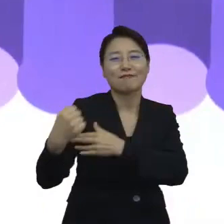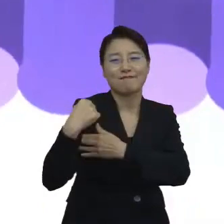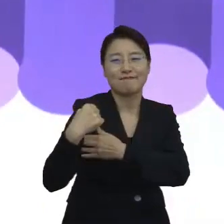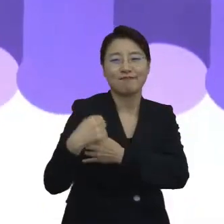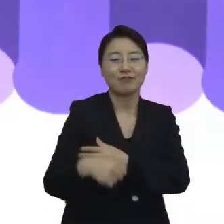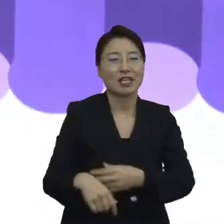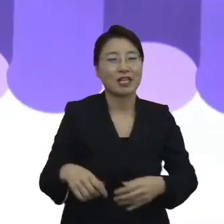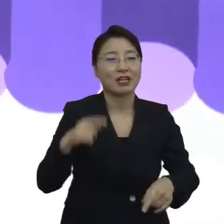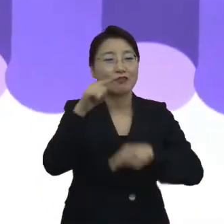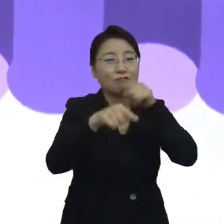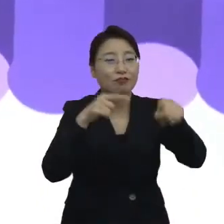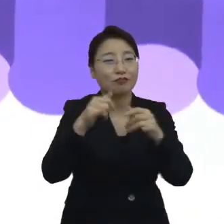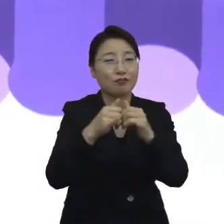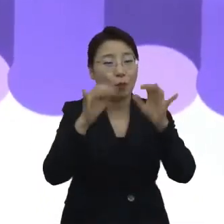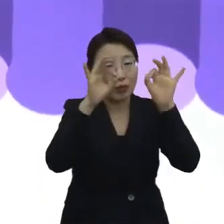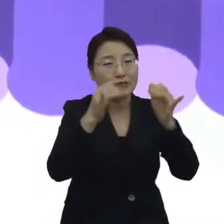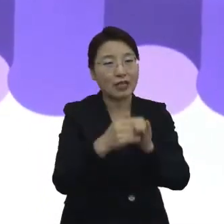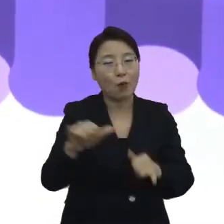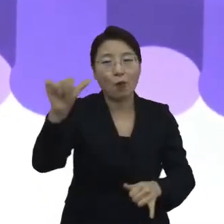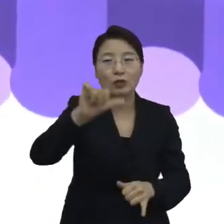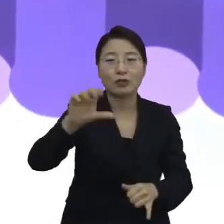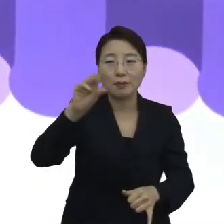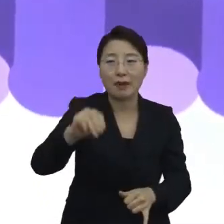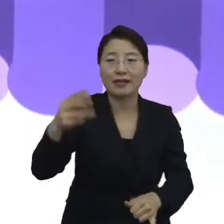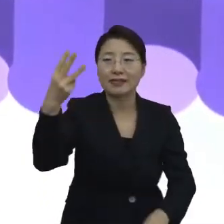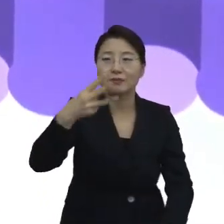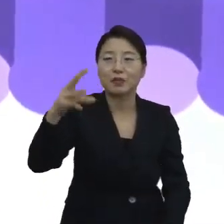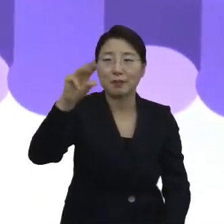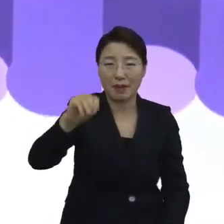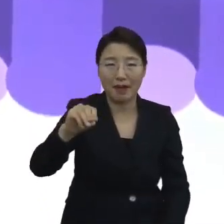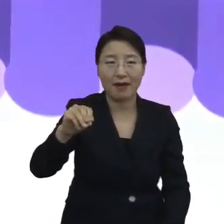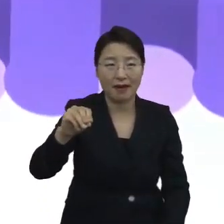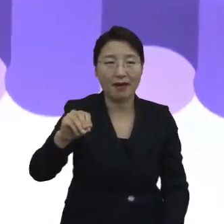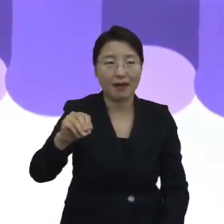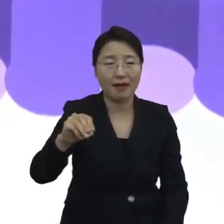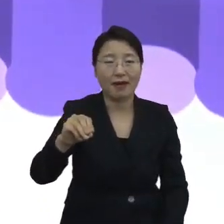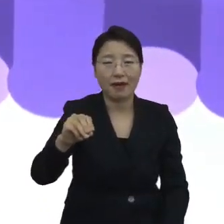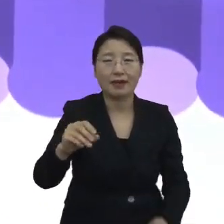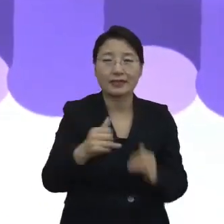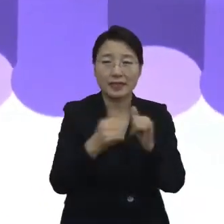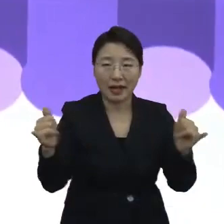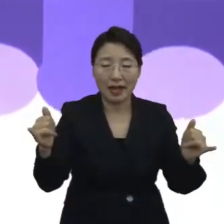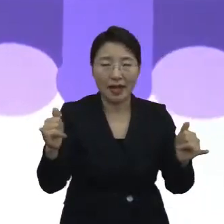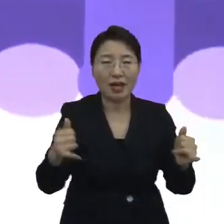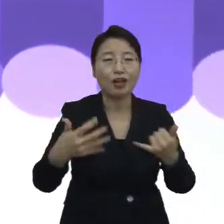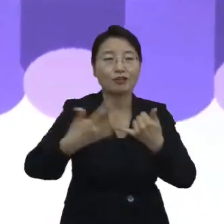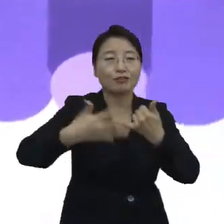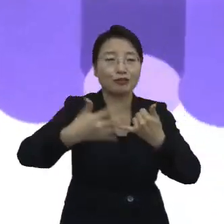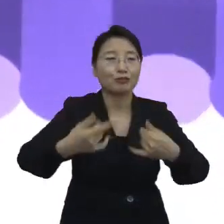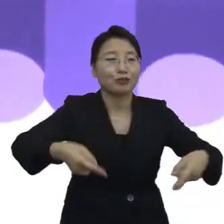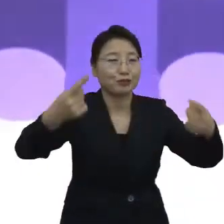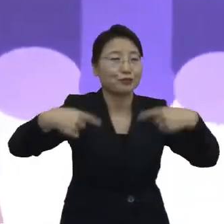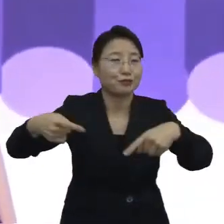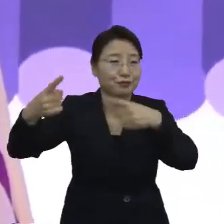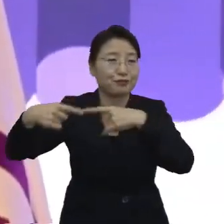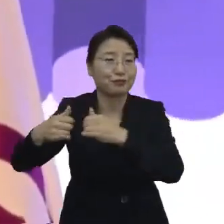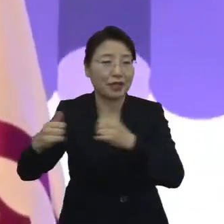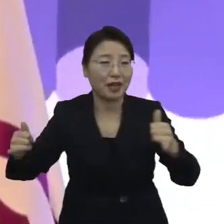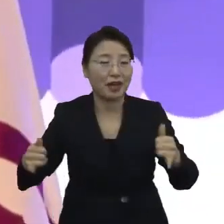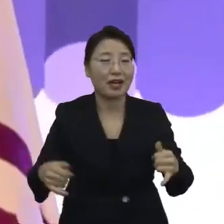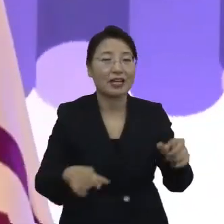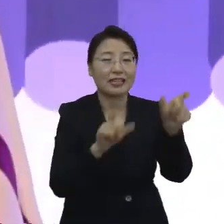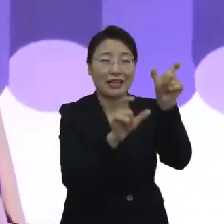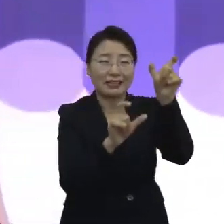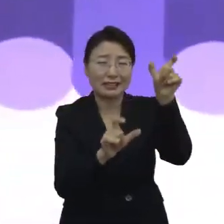막 3천만 명 이런 분들이 부터 시작해서 한 3천 명이 들어왔는데요. 이거 했다 그러니까 밑에 댓글이